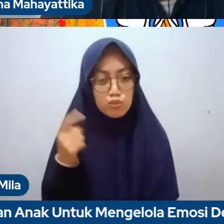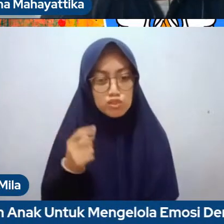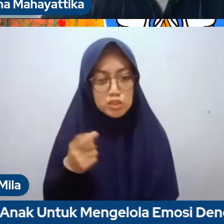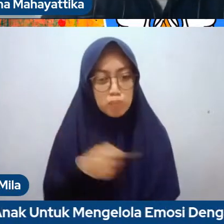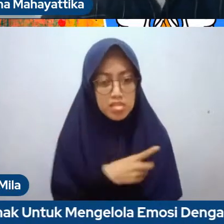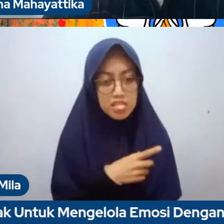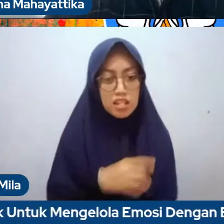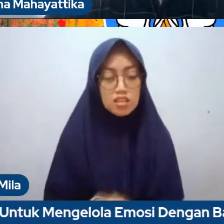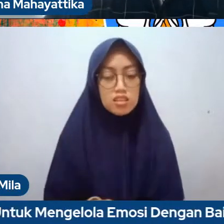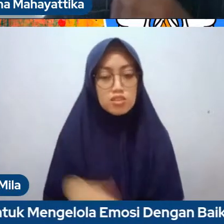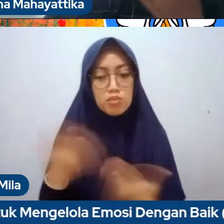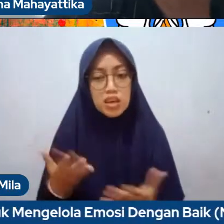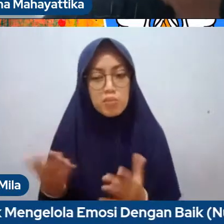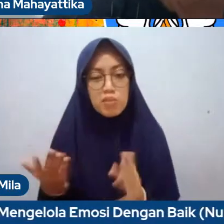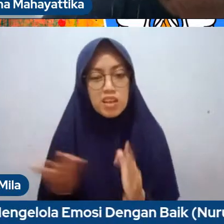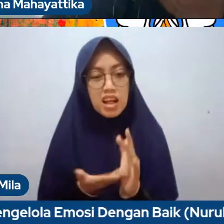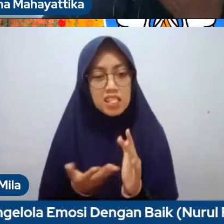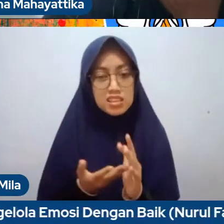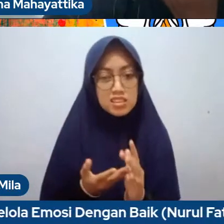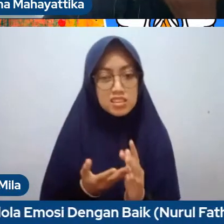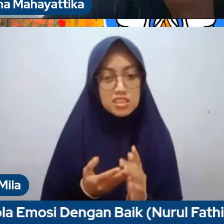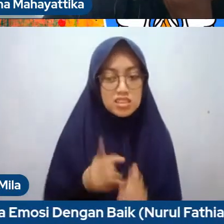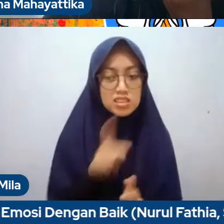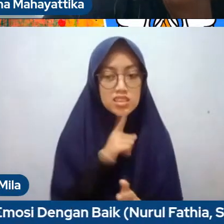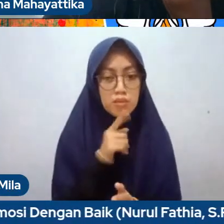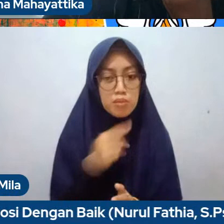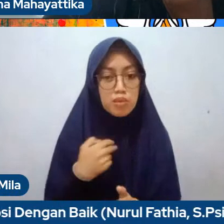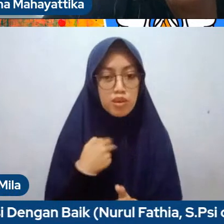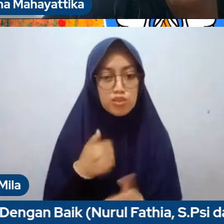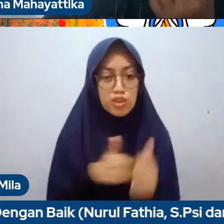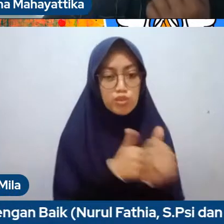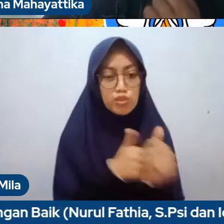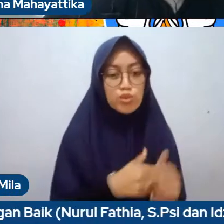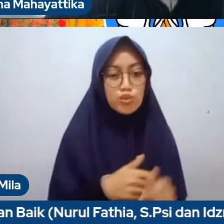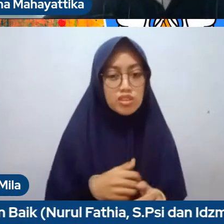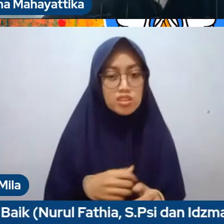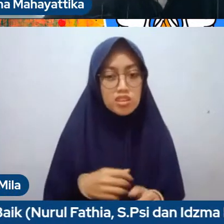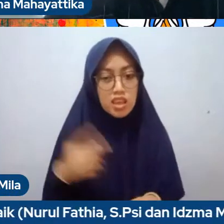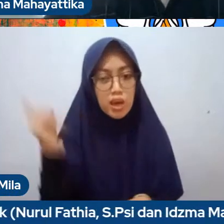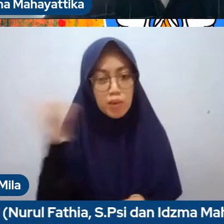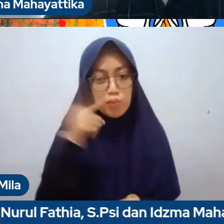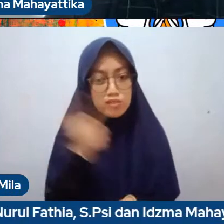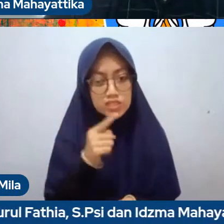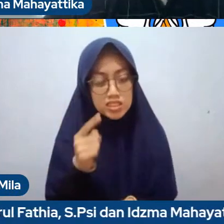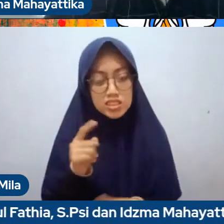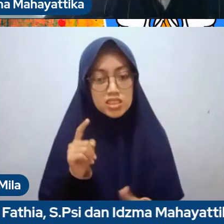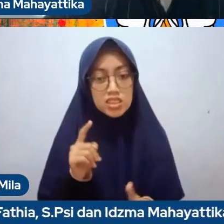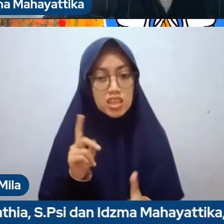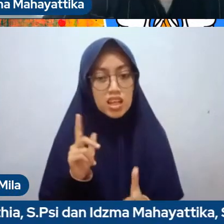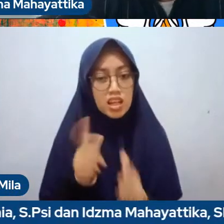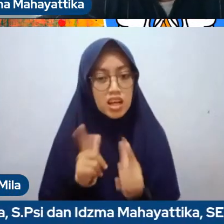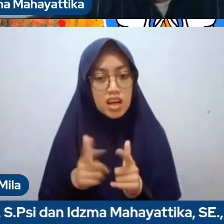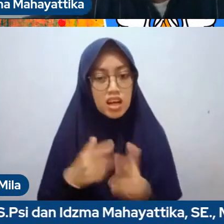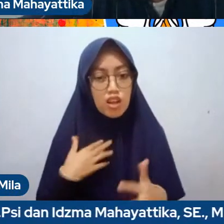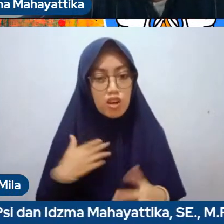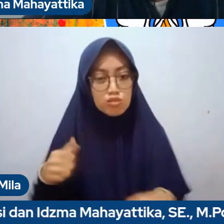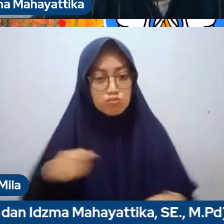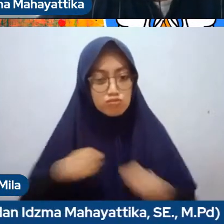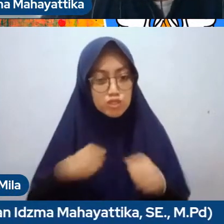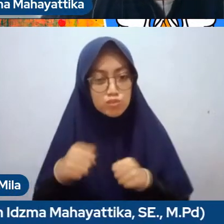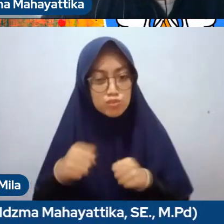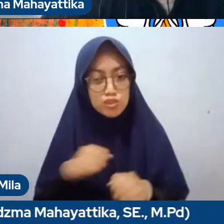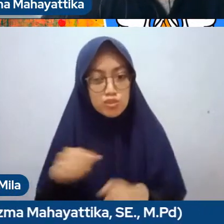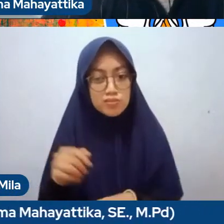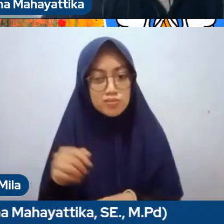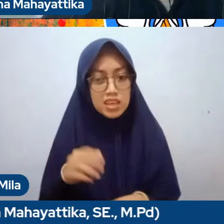mengatasinya? Karena terkadang saya juga yang emosi, apalagi kalau saya lagi sibuk beres-beres rumah. Ah, ini nggak apa-apa, silakan deh ini